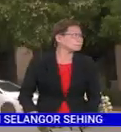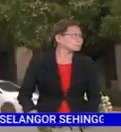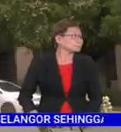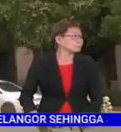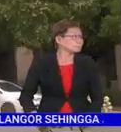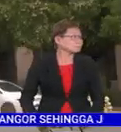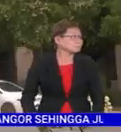Rp